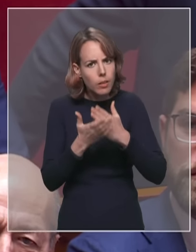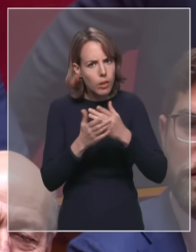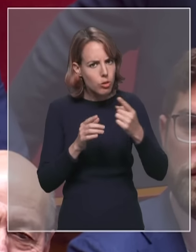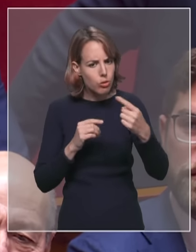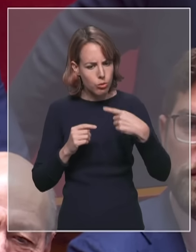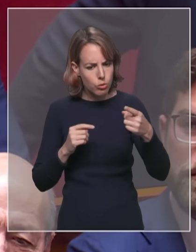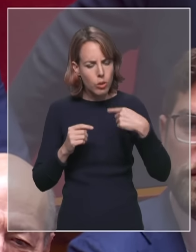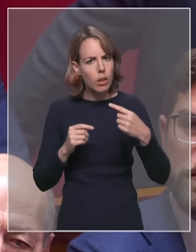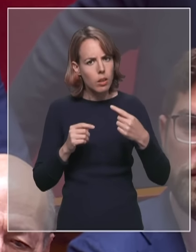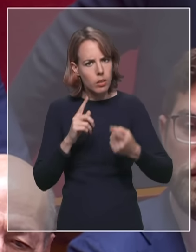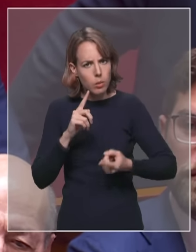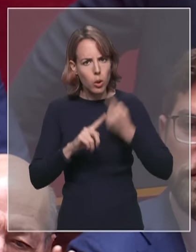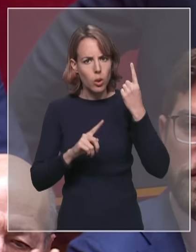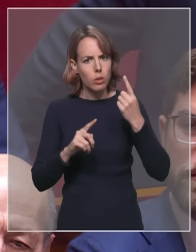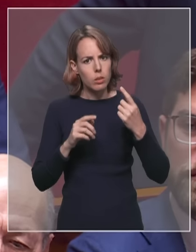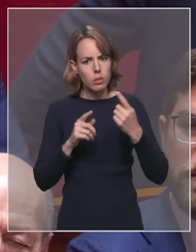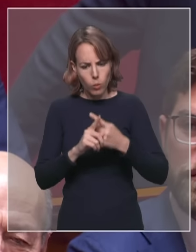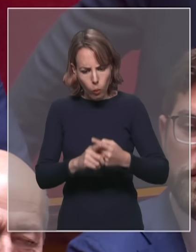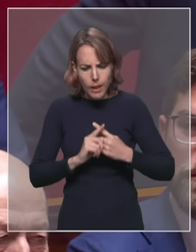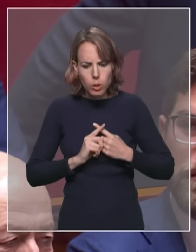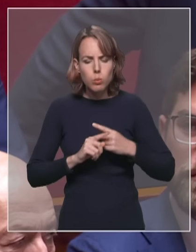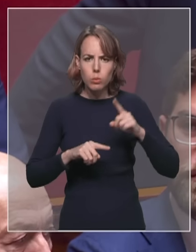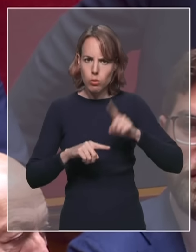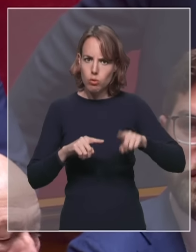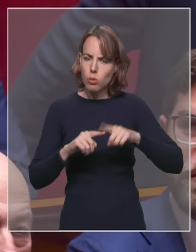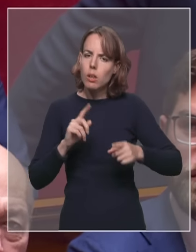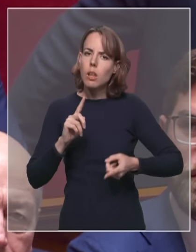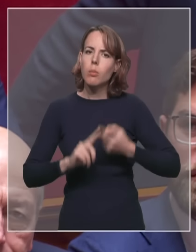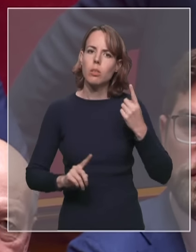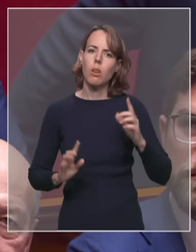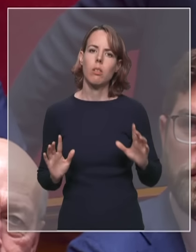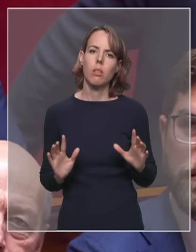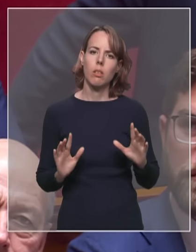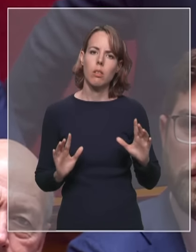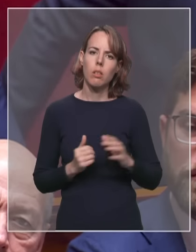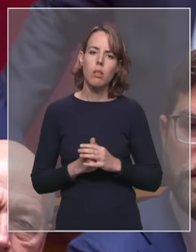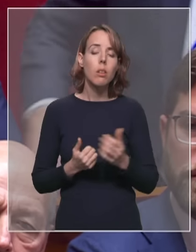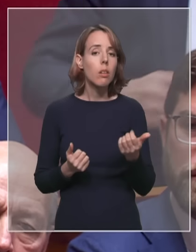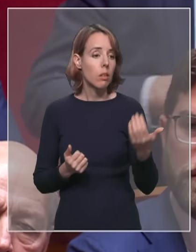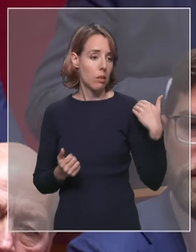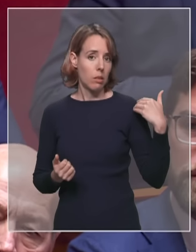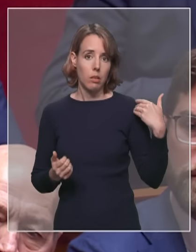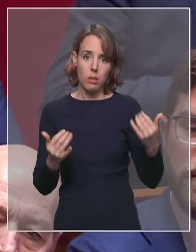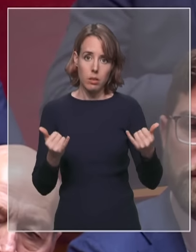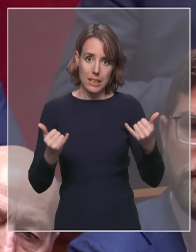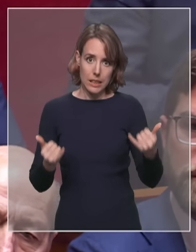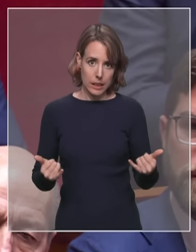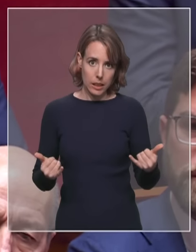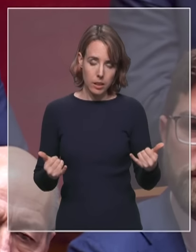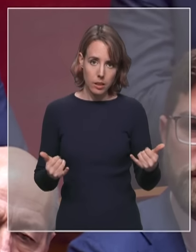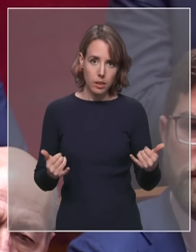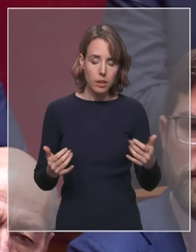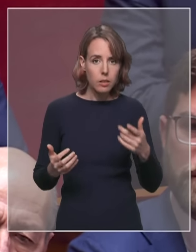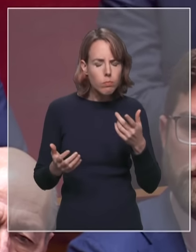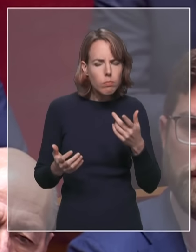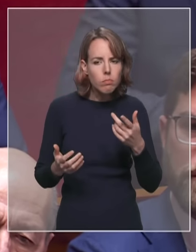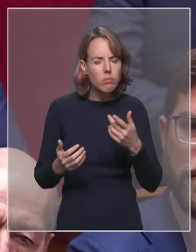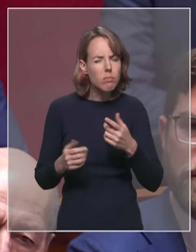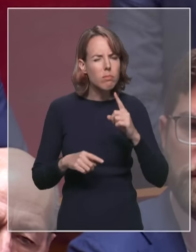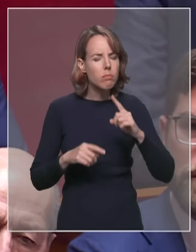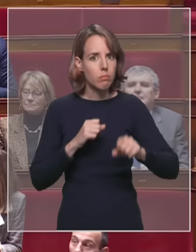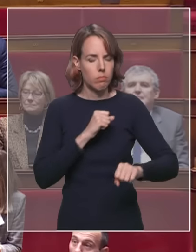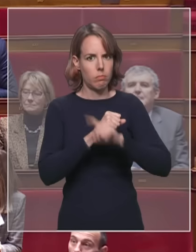des convictions, Monsieur le Premier ministre, parlons-en. Nous avons assisté il y a quelques jours, ici même, à des alliances contre nature